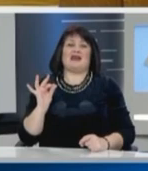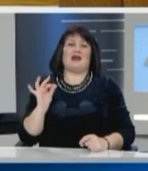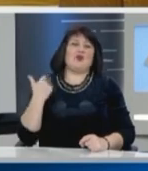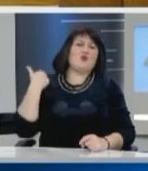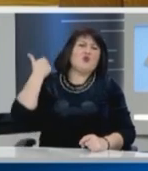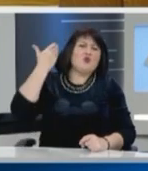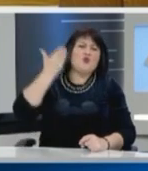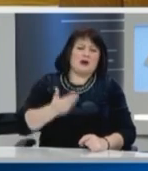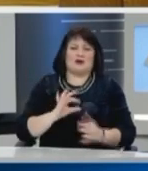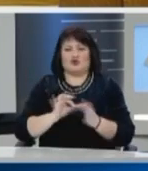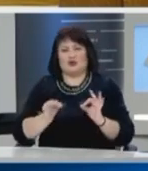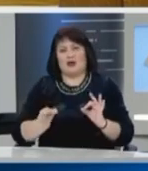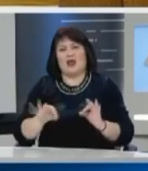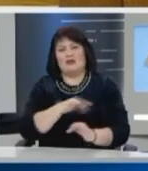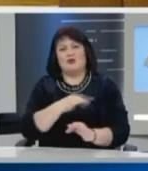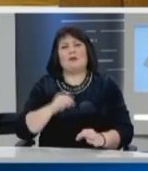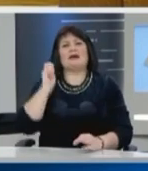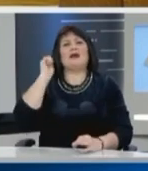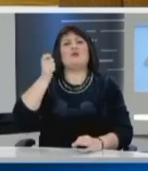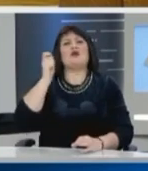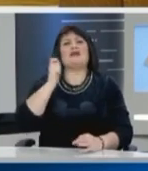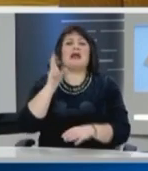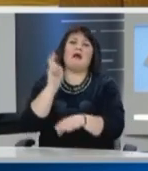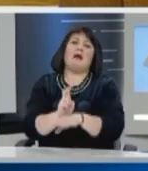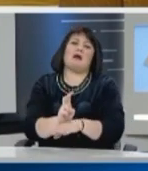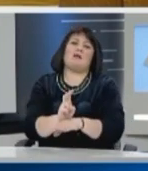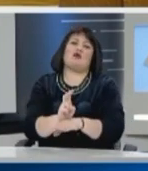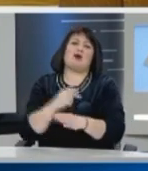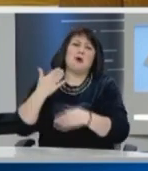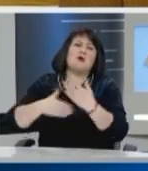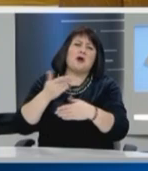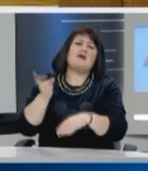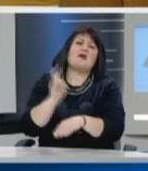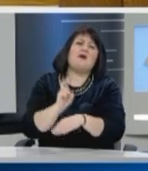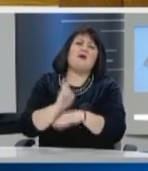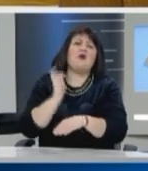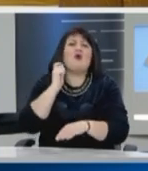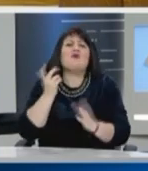μια ιστορική, πολιτική και διπλωματική εκκρεμότητα πολλών δεκαετιών.